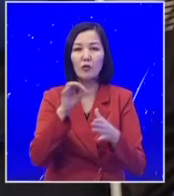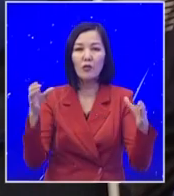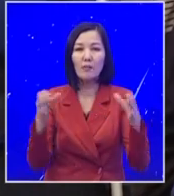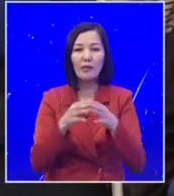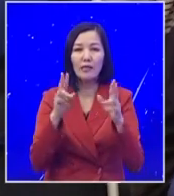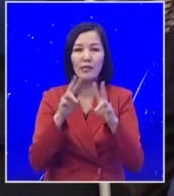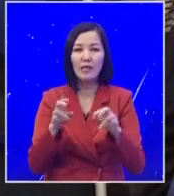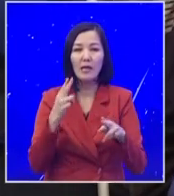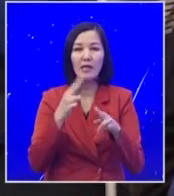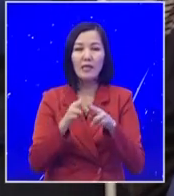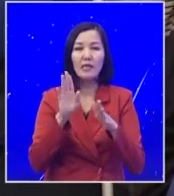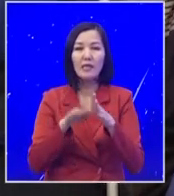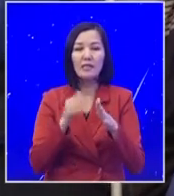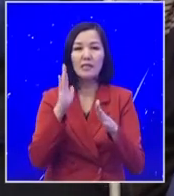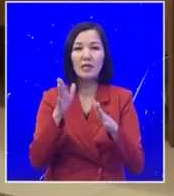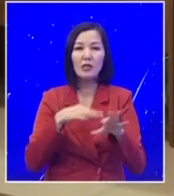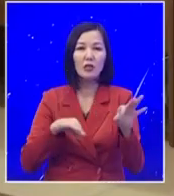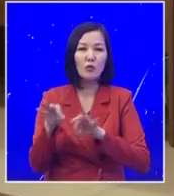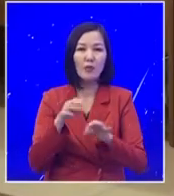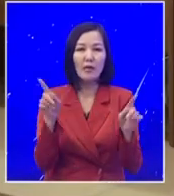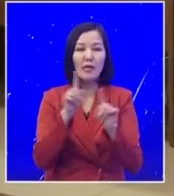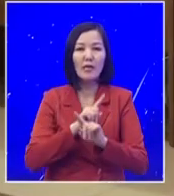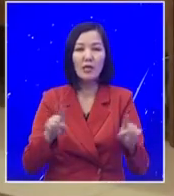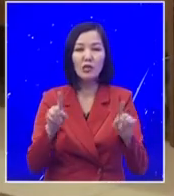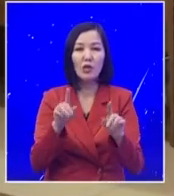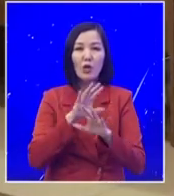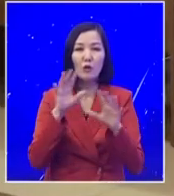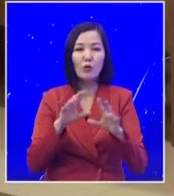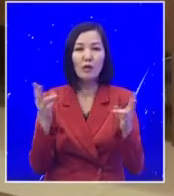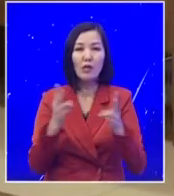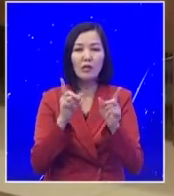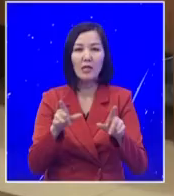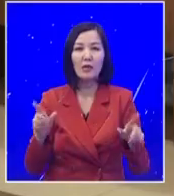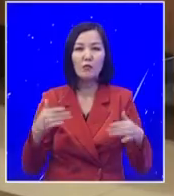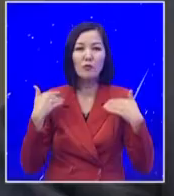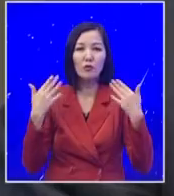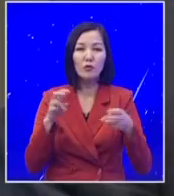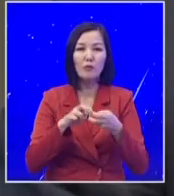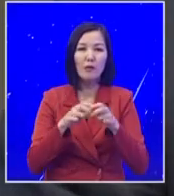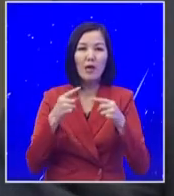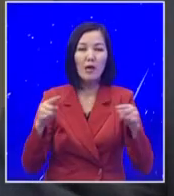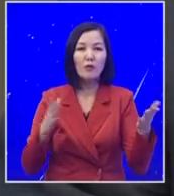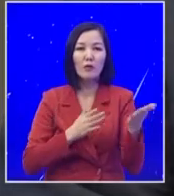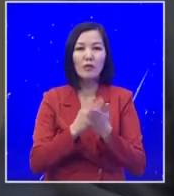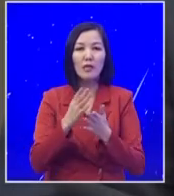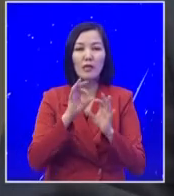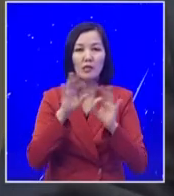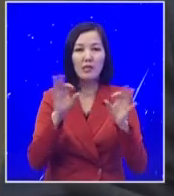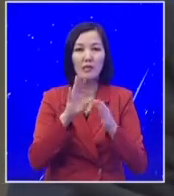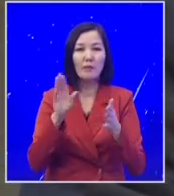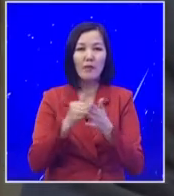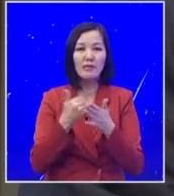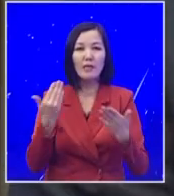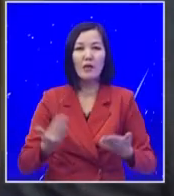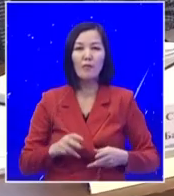қаралды. Кедергісіз келешек жобасы аясында ерекше күтімді қажет ететін жандар ұсыныс мәселелерін түрлі сала өкілдеріне жеткізді.